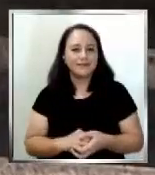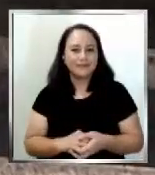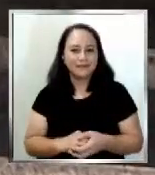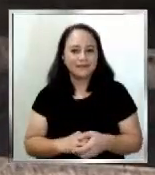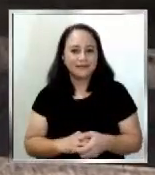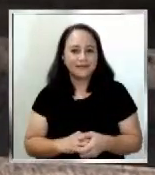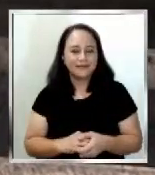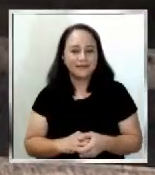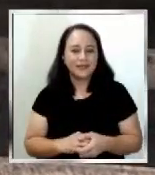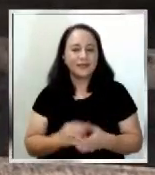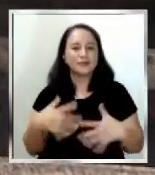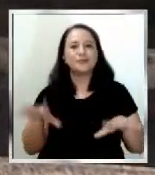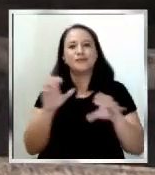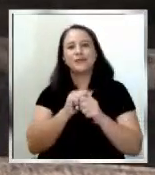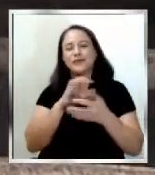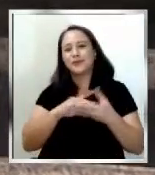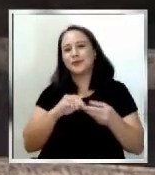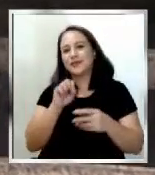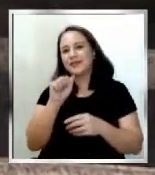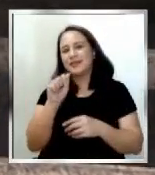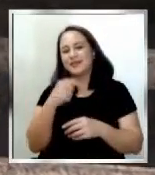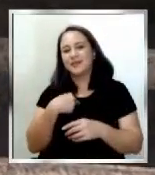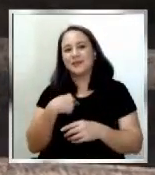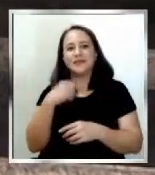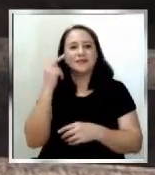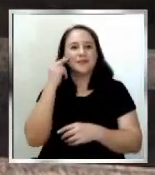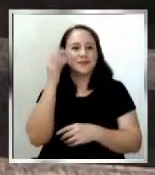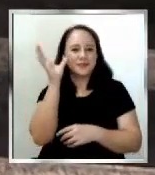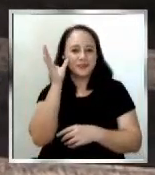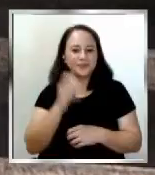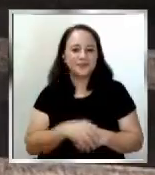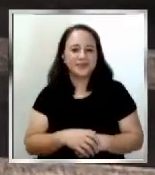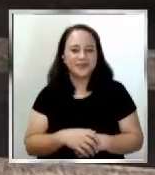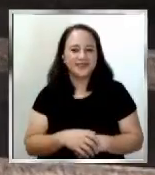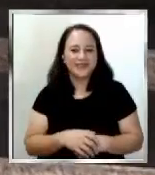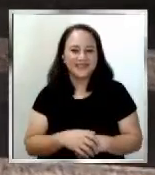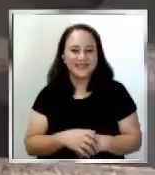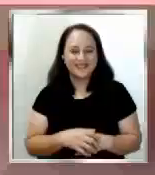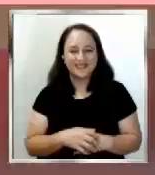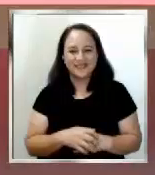And that's my chika this Saturday. Ako po si Nelson Canlas. Ivan Maris?